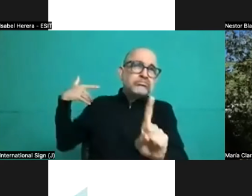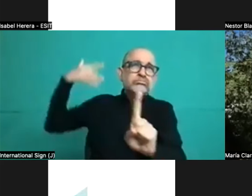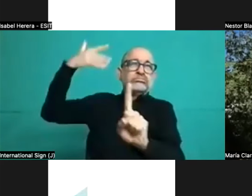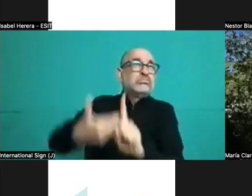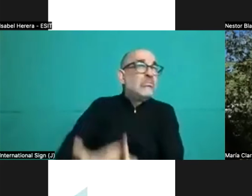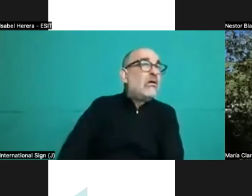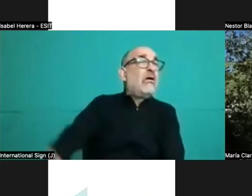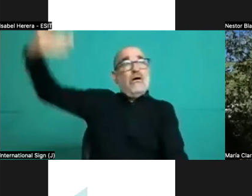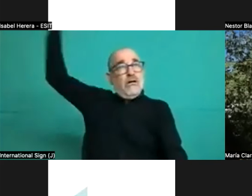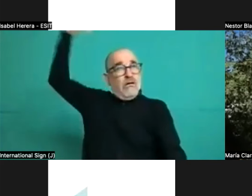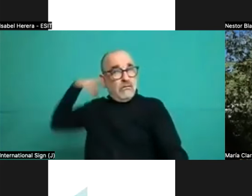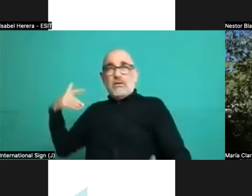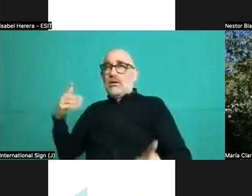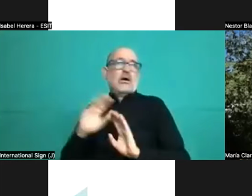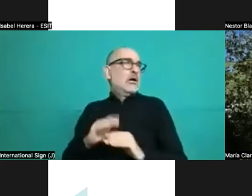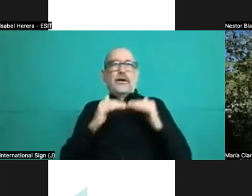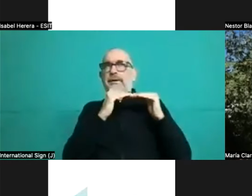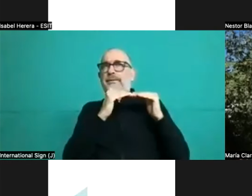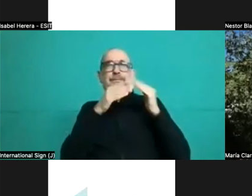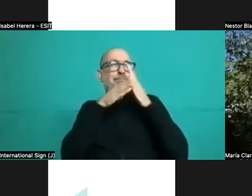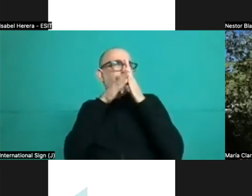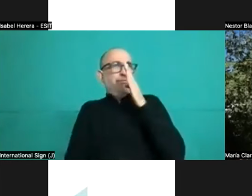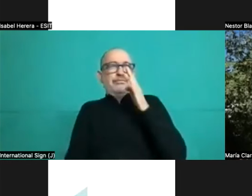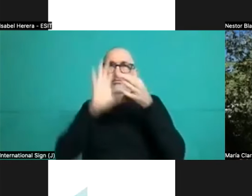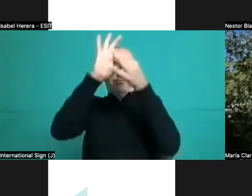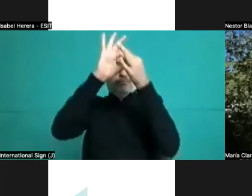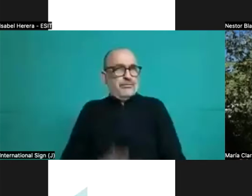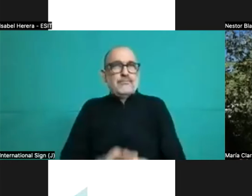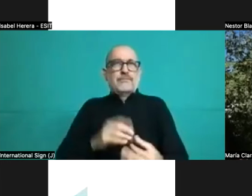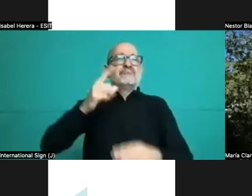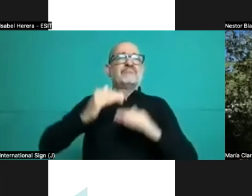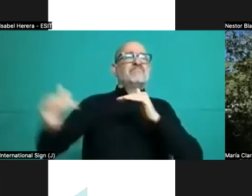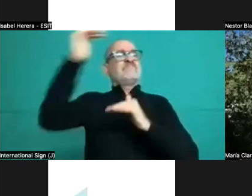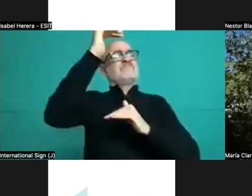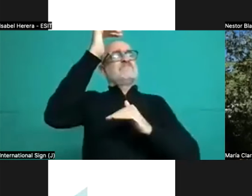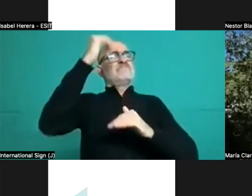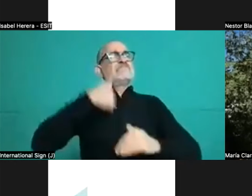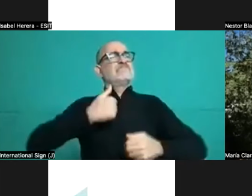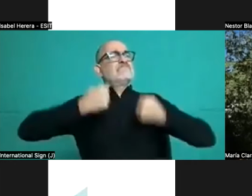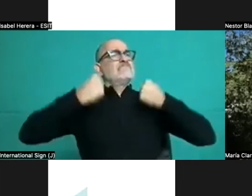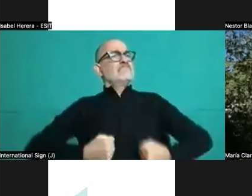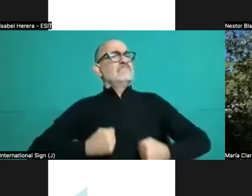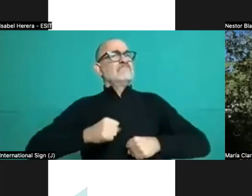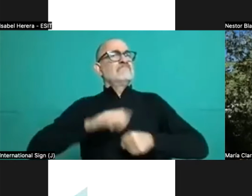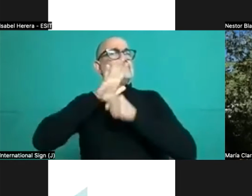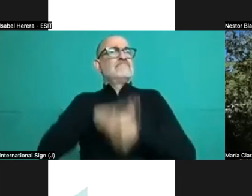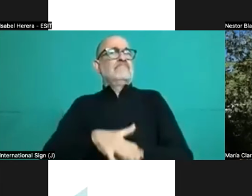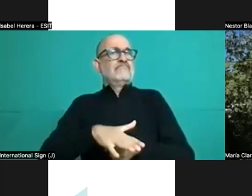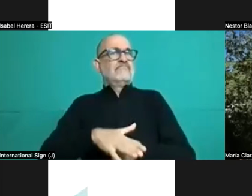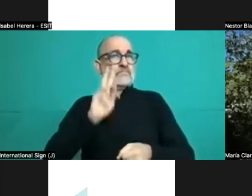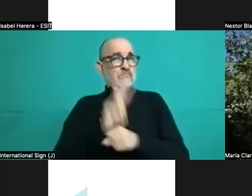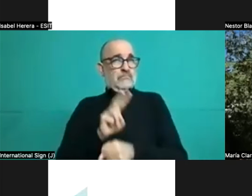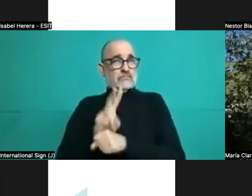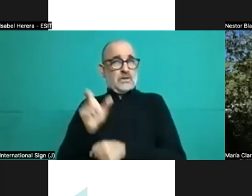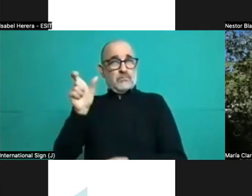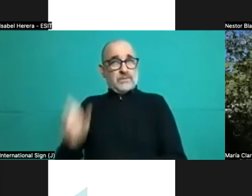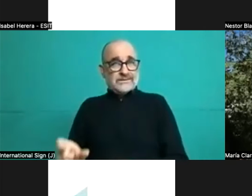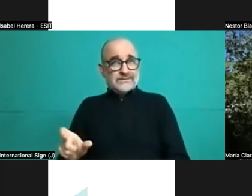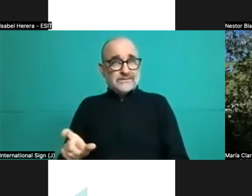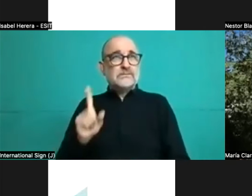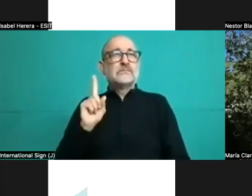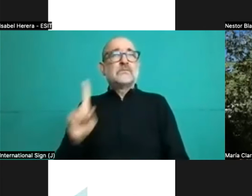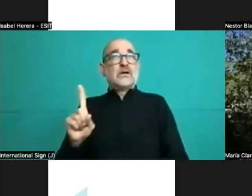certes, on cherchait toujours le bien-être du patient, mais le patient n'était pas impliqué dans ces processus. Dans